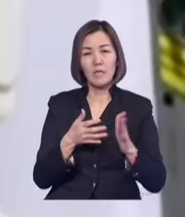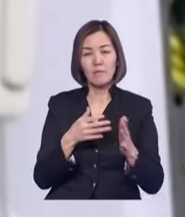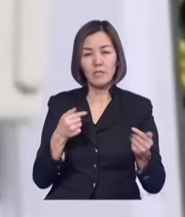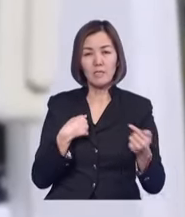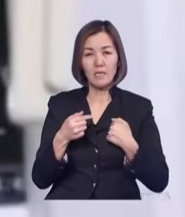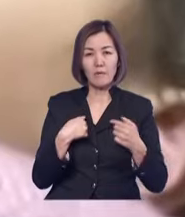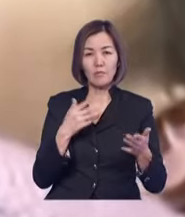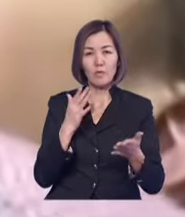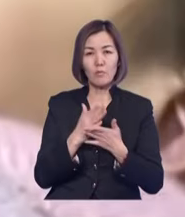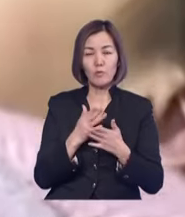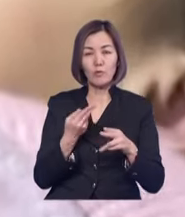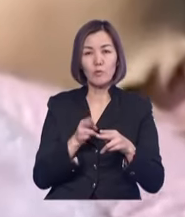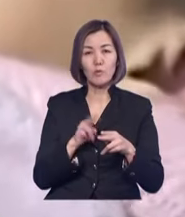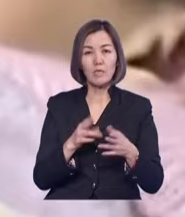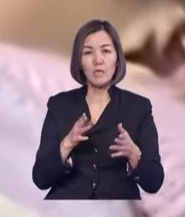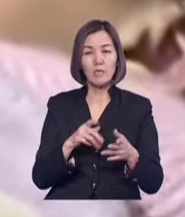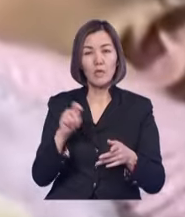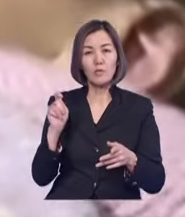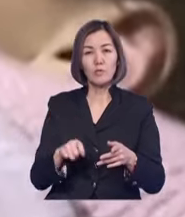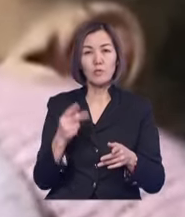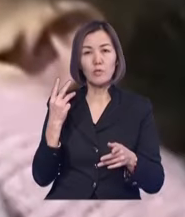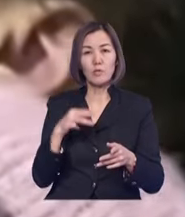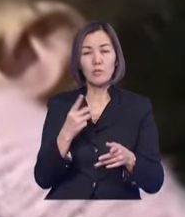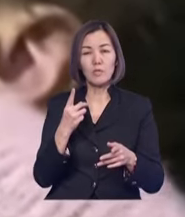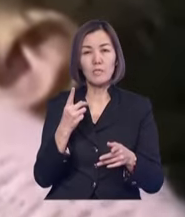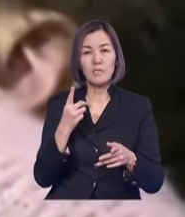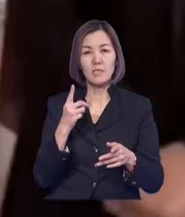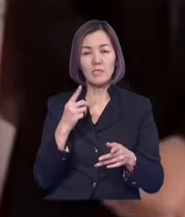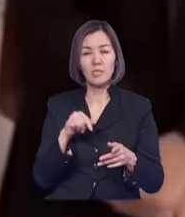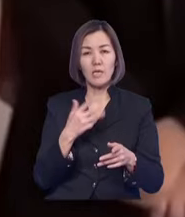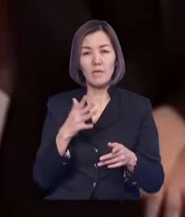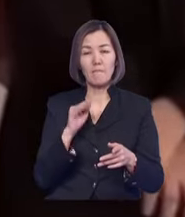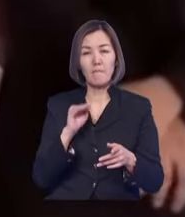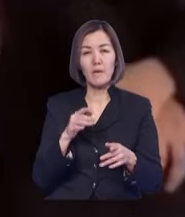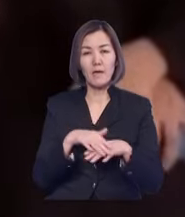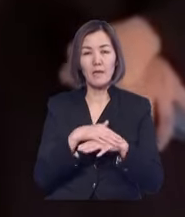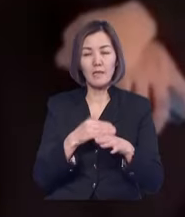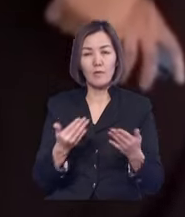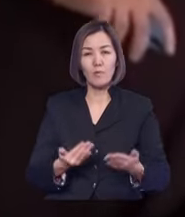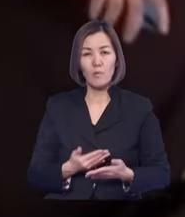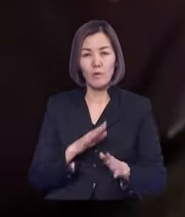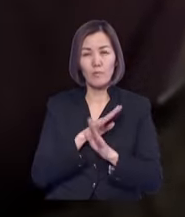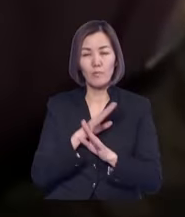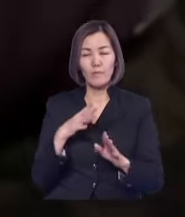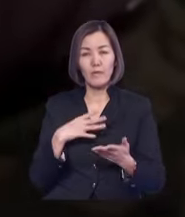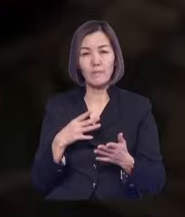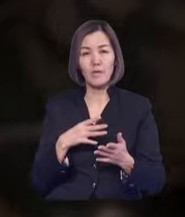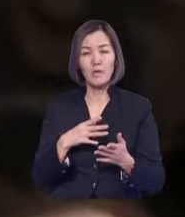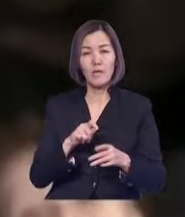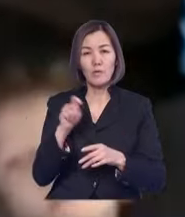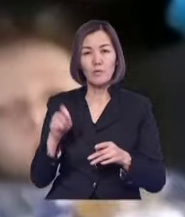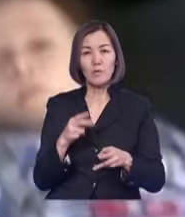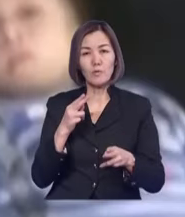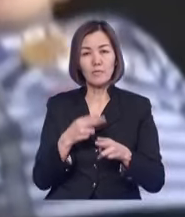зардап шегіп отыр. Сонымен қатар соғыстан 30,5 мың адам қаза тапты. Құрбандардың көбі әйелдер мен балалар. Қарулы қақтығыстар